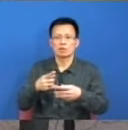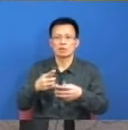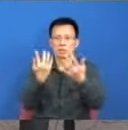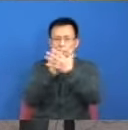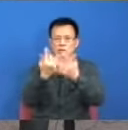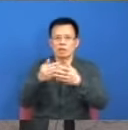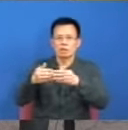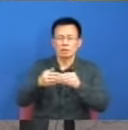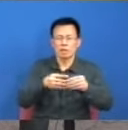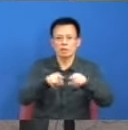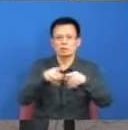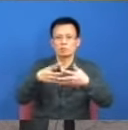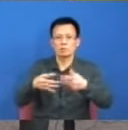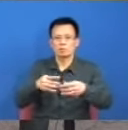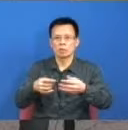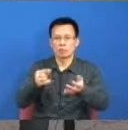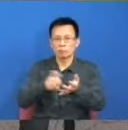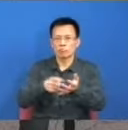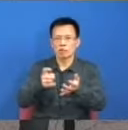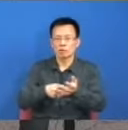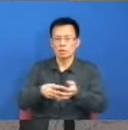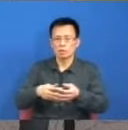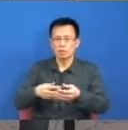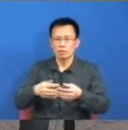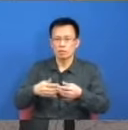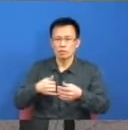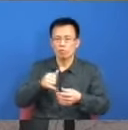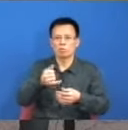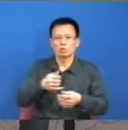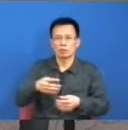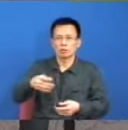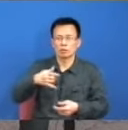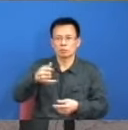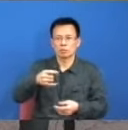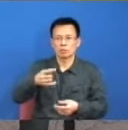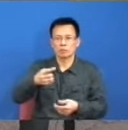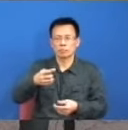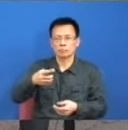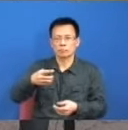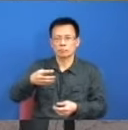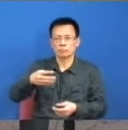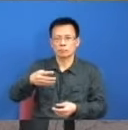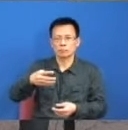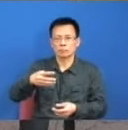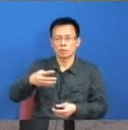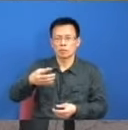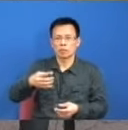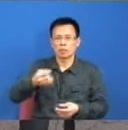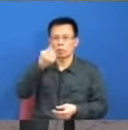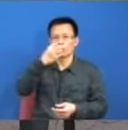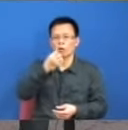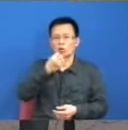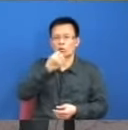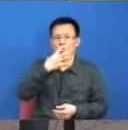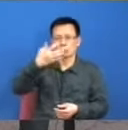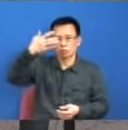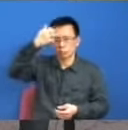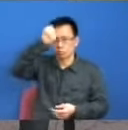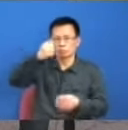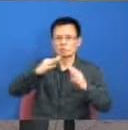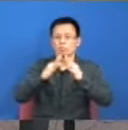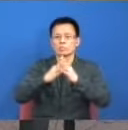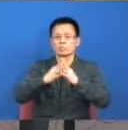咧，由呢個灣仔咧係去呢個當時候嘅係警察嘅嗱幾嗰個時候叫做係港督府啦。我哋三次，